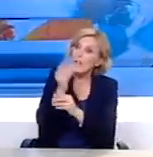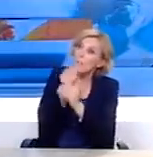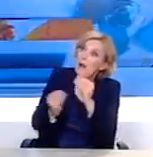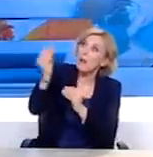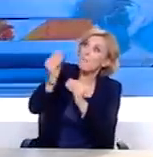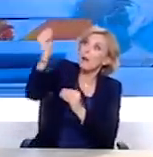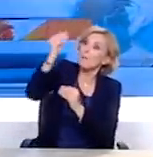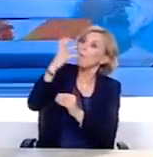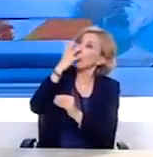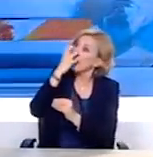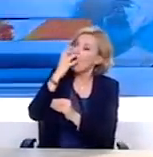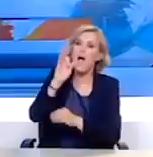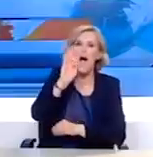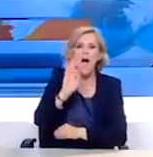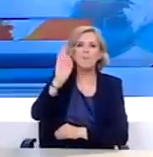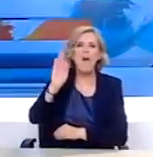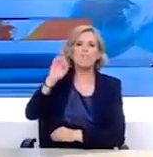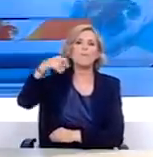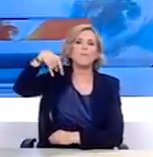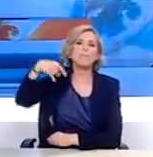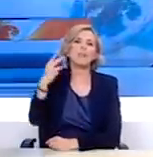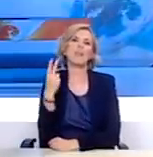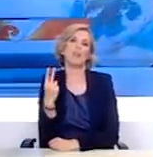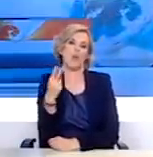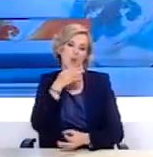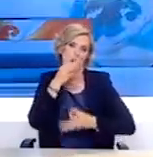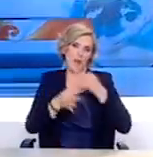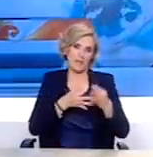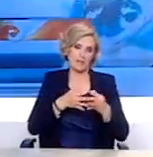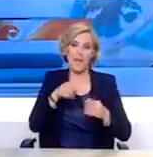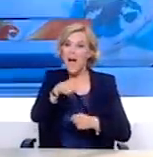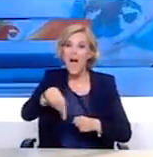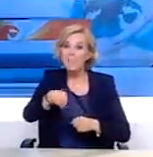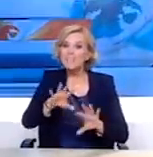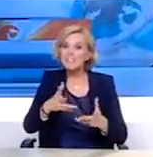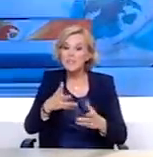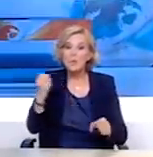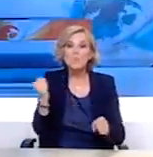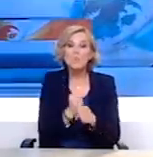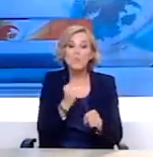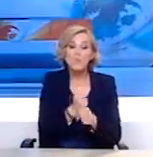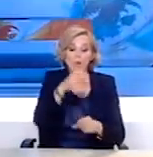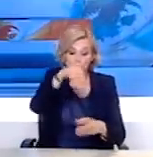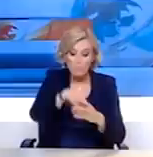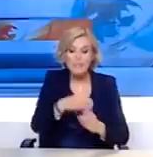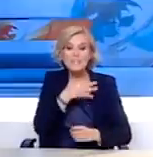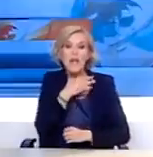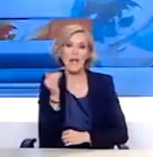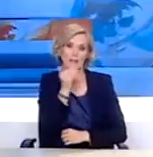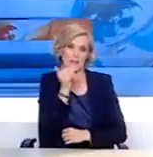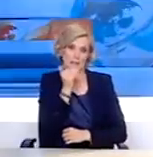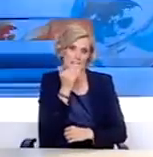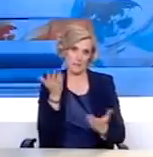οι FFP2 είναι απόλυτα προστατευτικές για τους ανθρώπους που δουλεύουν συντατικές. Και προχθές, μάλιστα, με την κυρία Κοτανίδου, παρεπτώτης, την έχουμε πει τρεις φορές